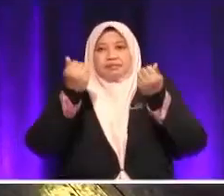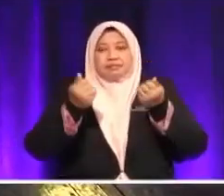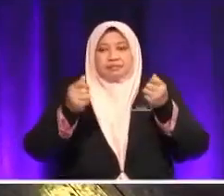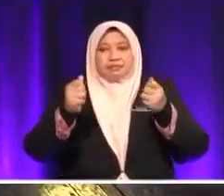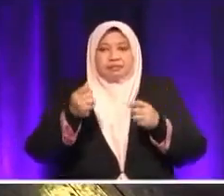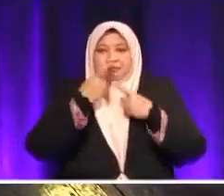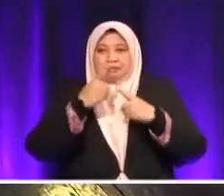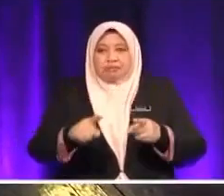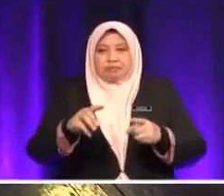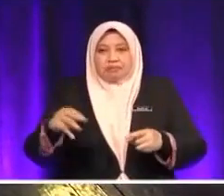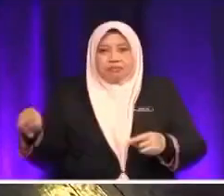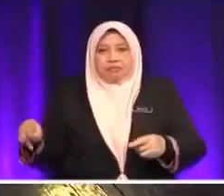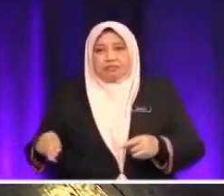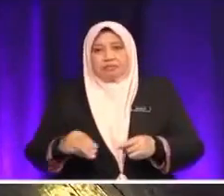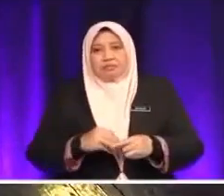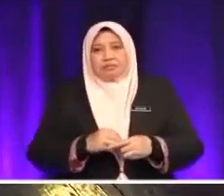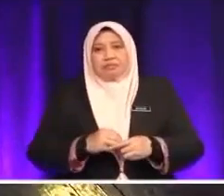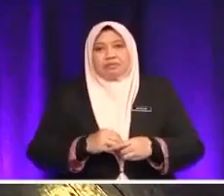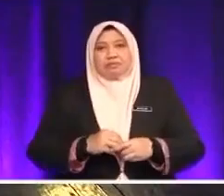tersebut Kalau